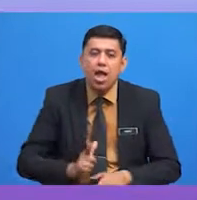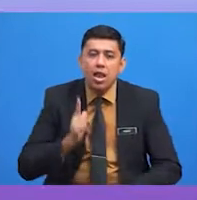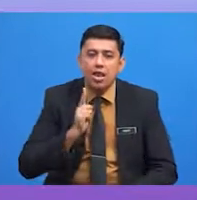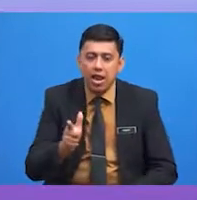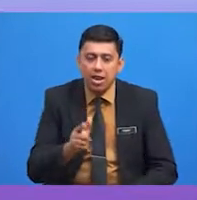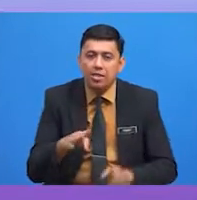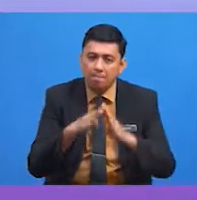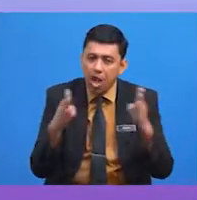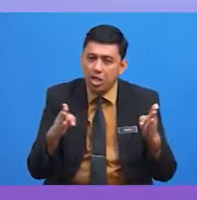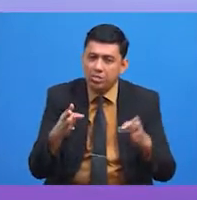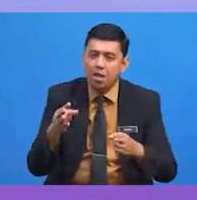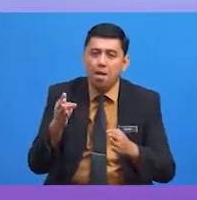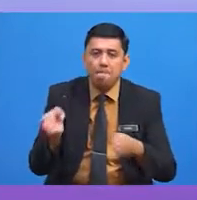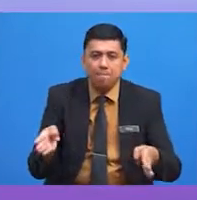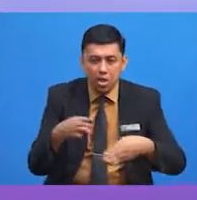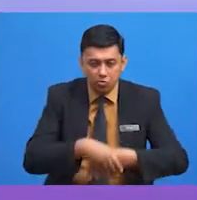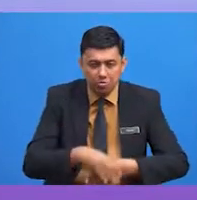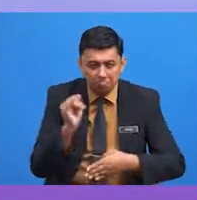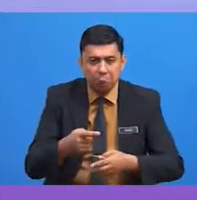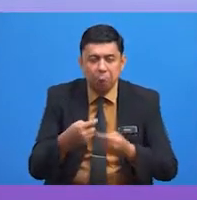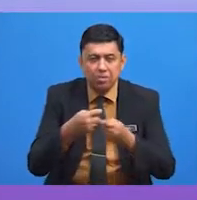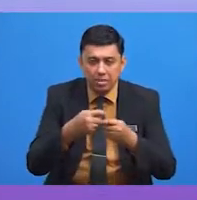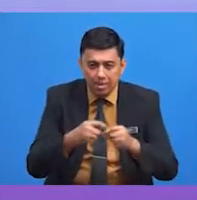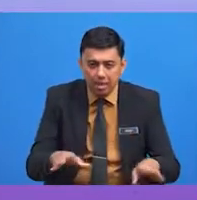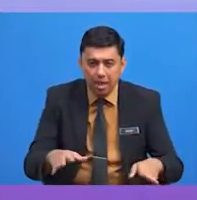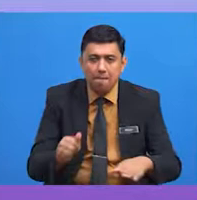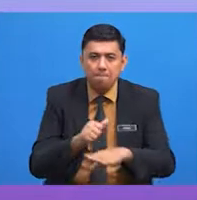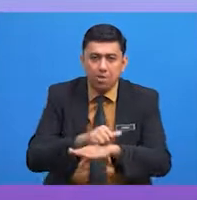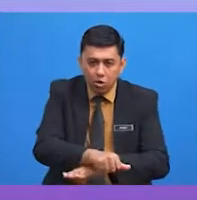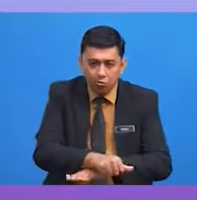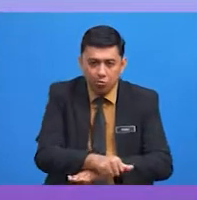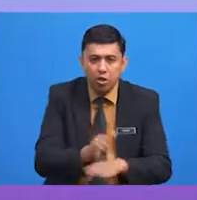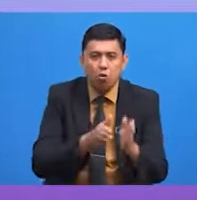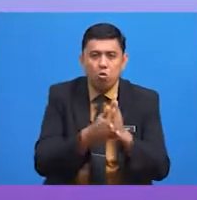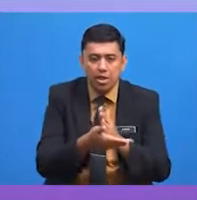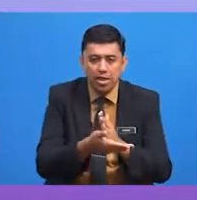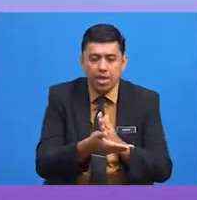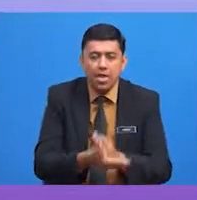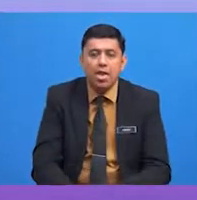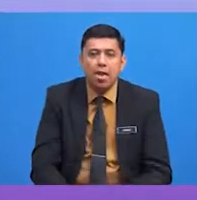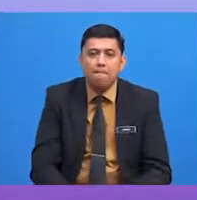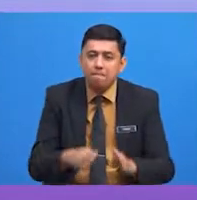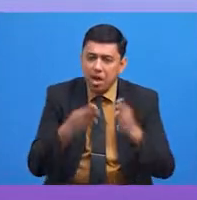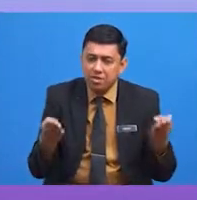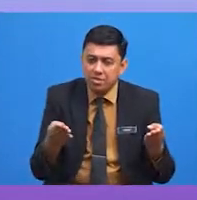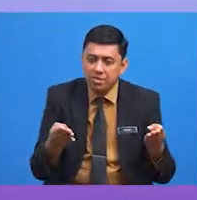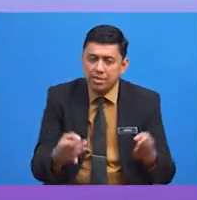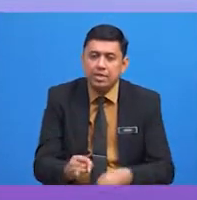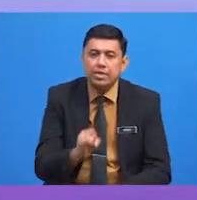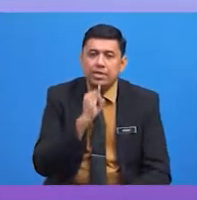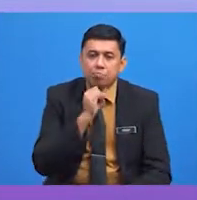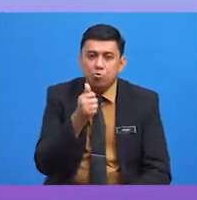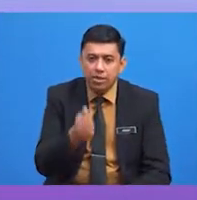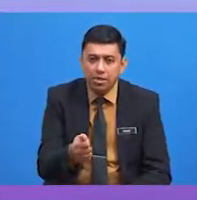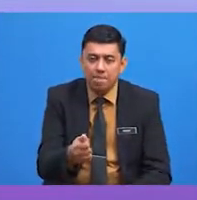bahasa Melayu yang telah dipengaruhi oleh bahasa ibunda mereka.